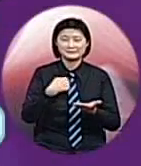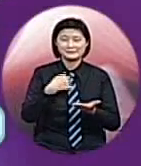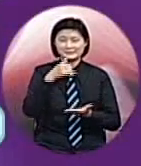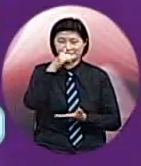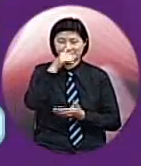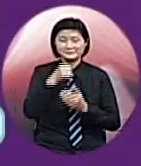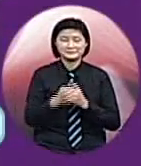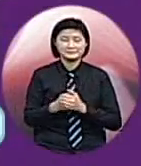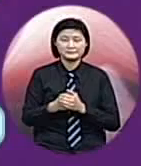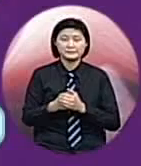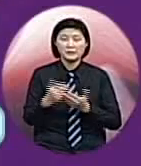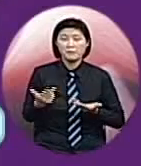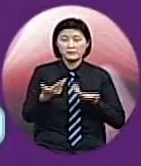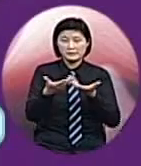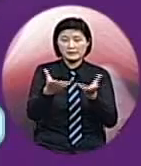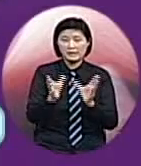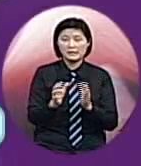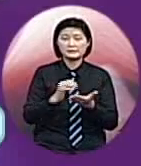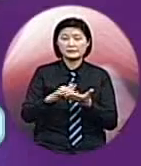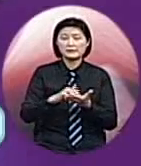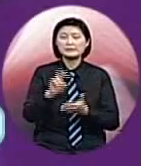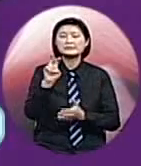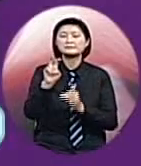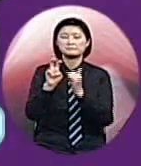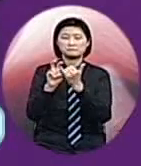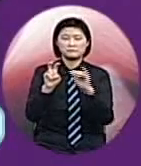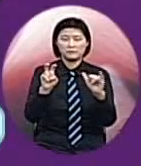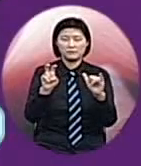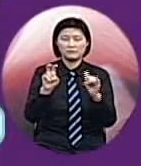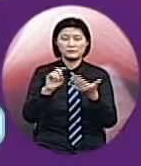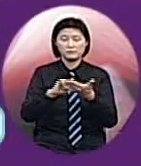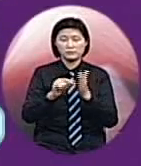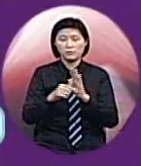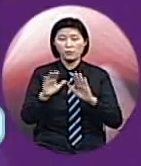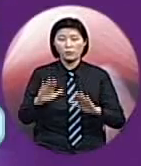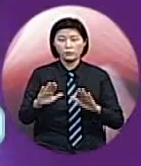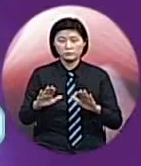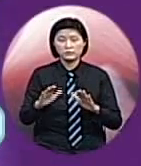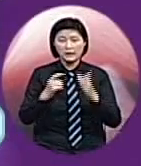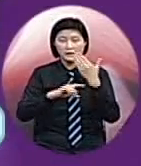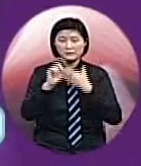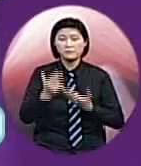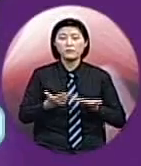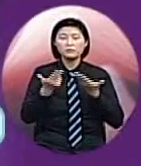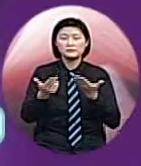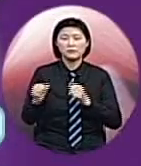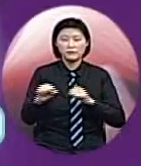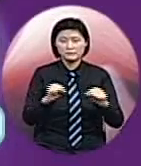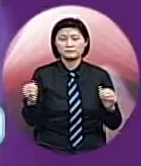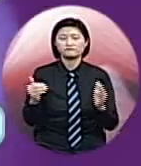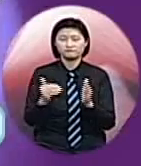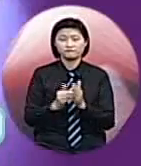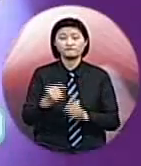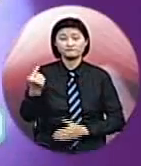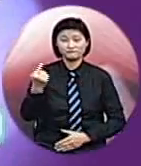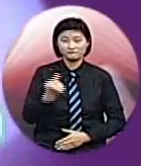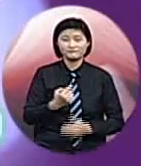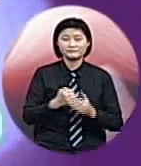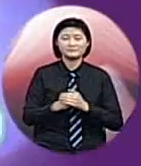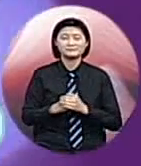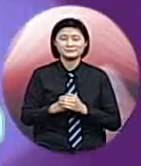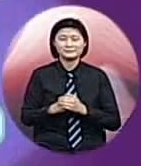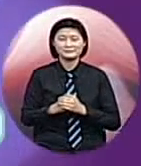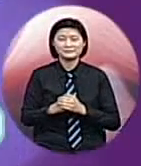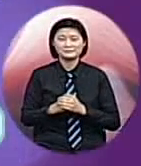예. 우리 봉사단도 한 20명 정도 되는데 예. 오늘도 지금 오전에 봉사를 하고 왔습니다. 아 그렇습니까? 네, 오늘 쉬는 날